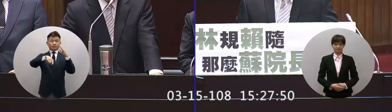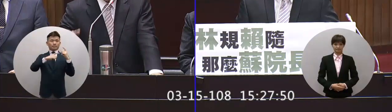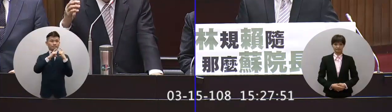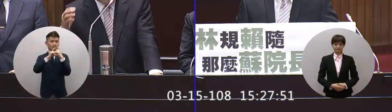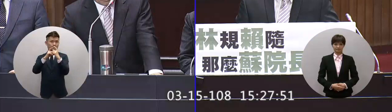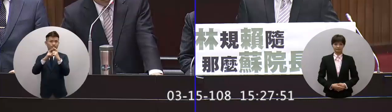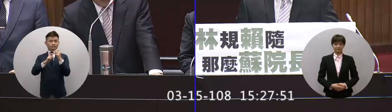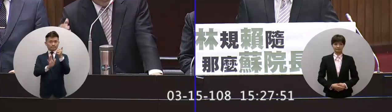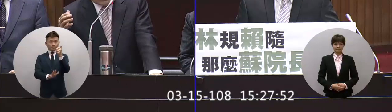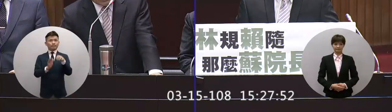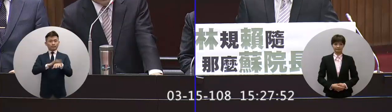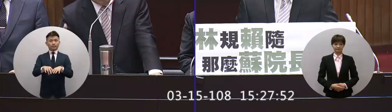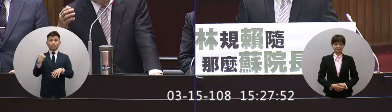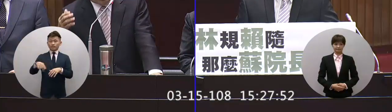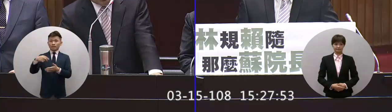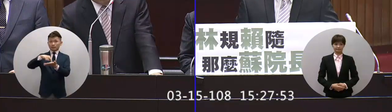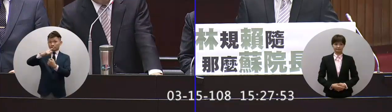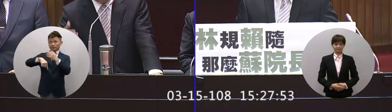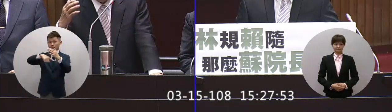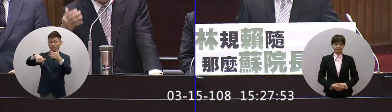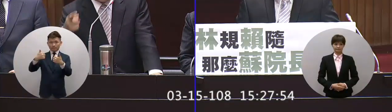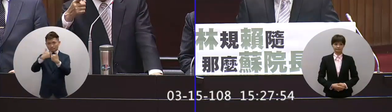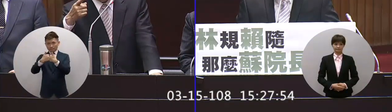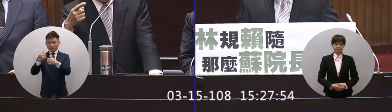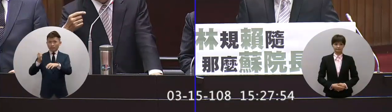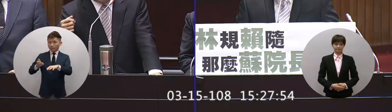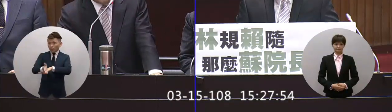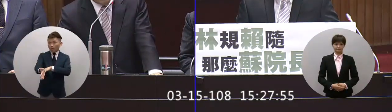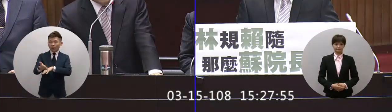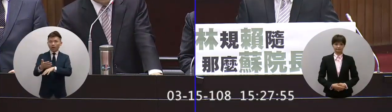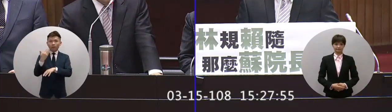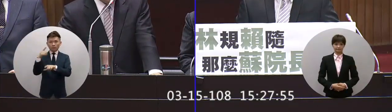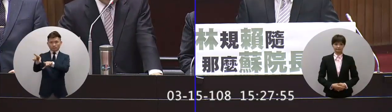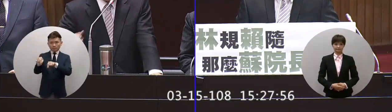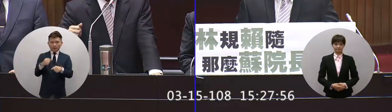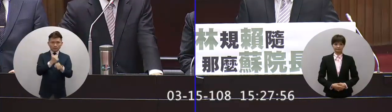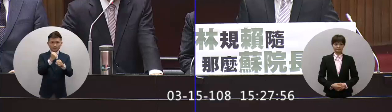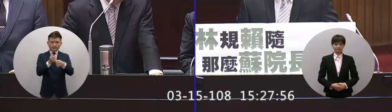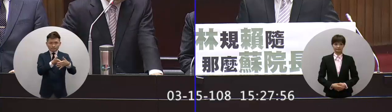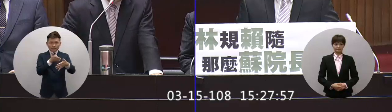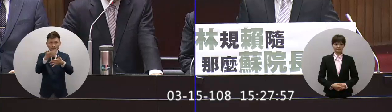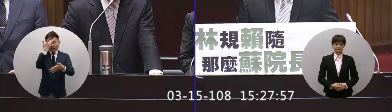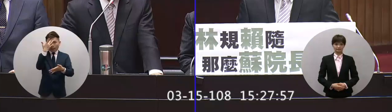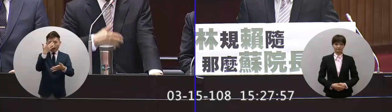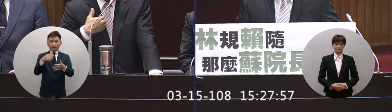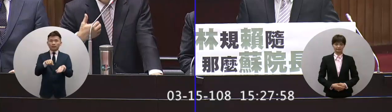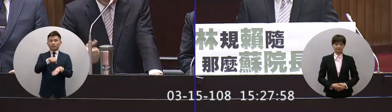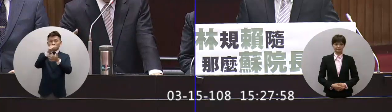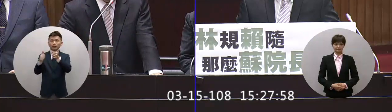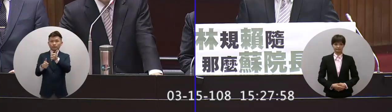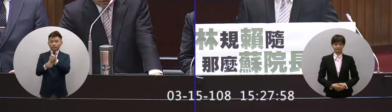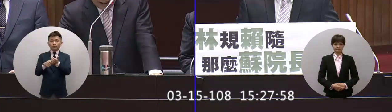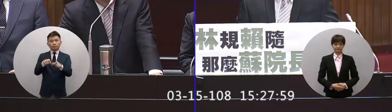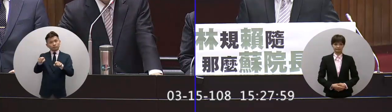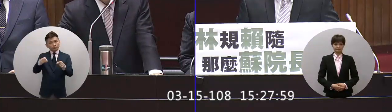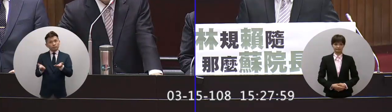甚至于。贵院审议通过，如果自然难行，刚才委员关心的都还可以提复议，行政院也